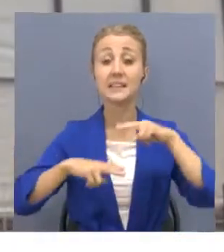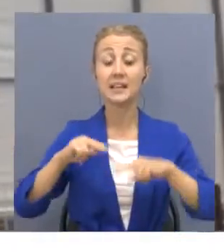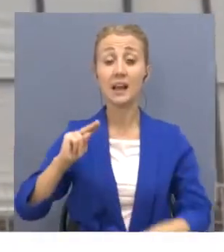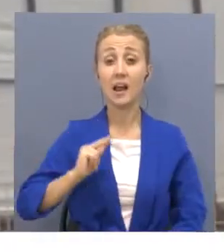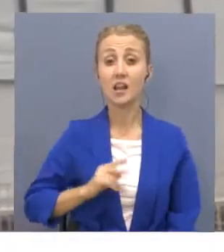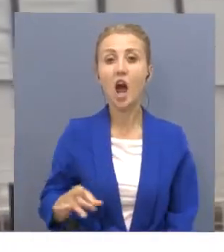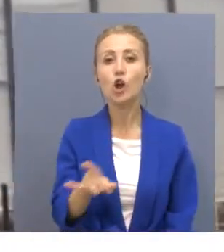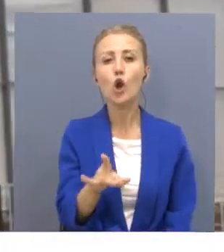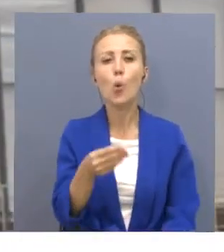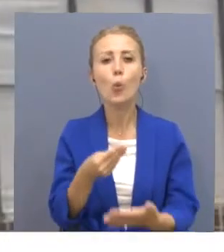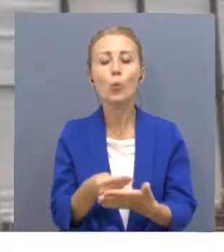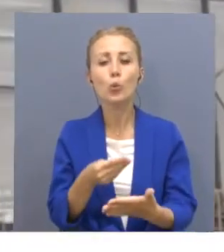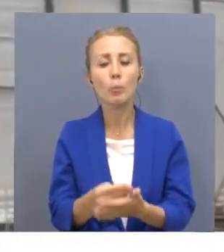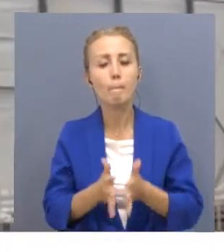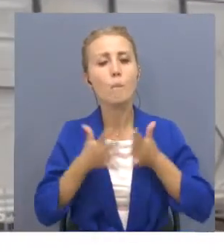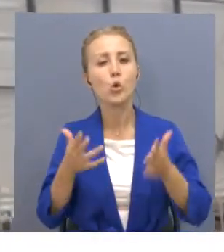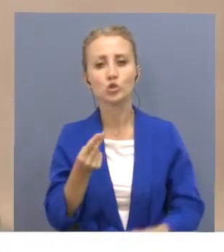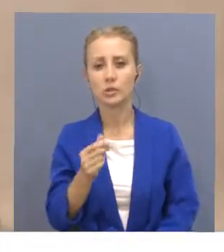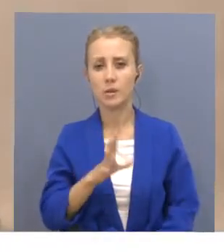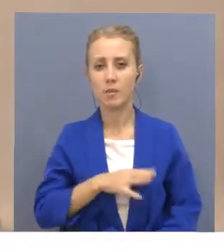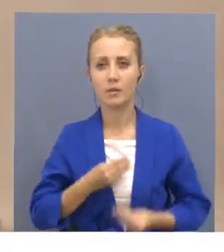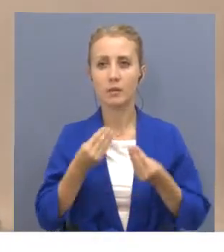из районного бюджета выделены значительные средства.